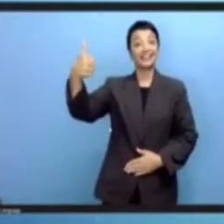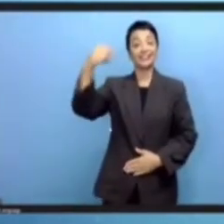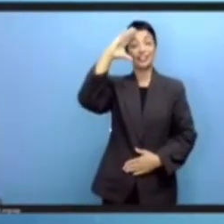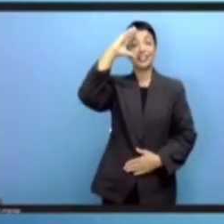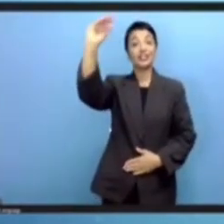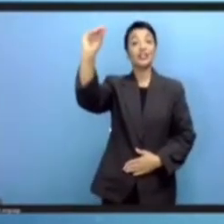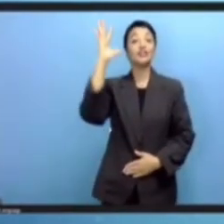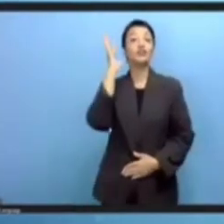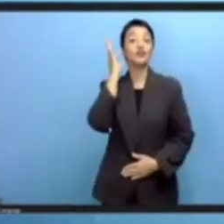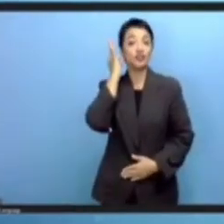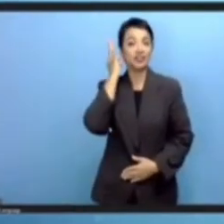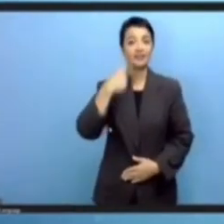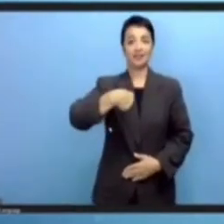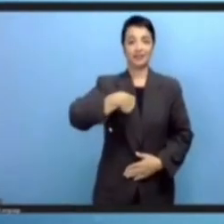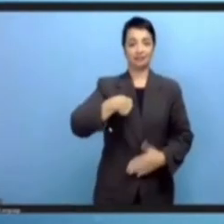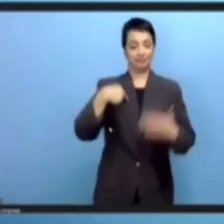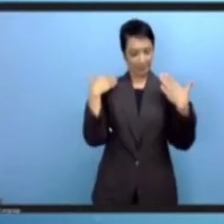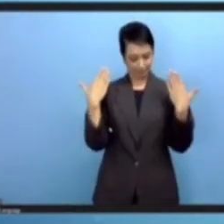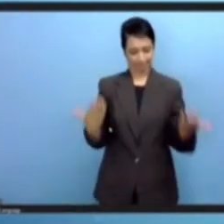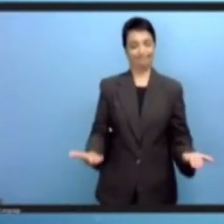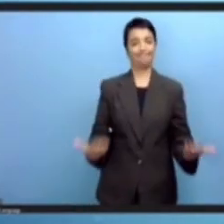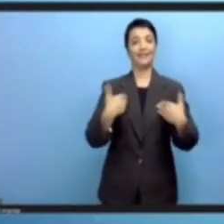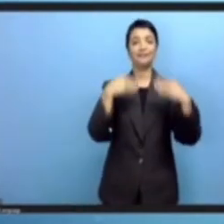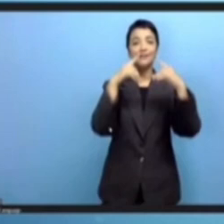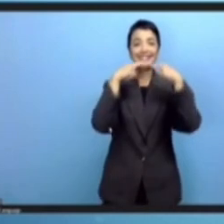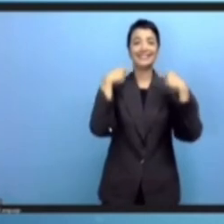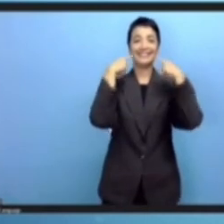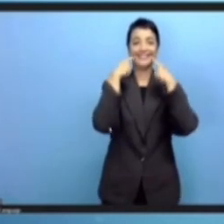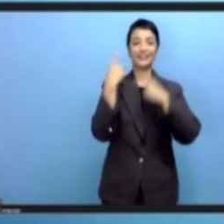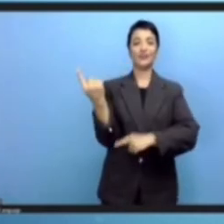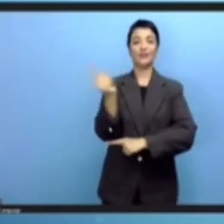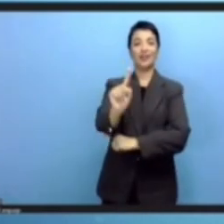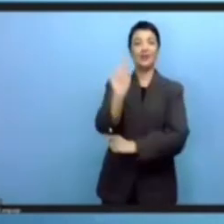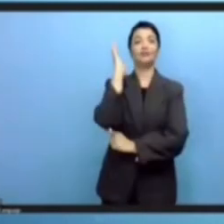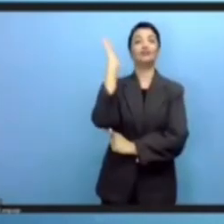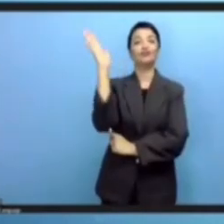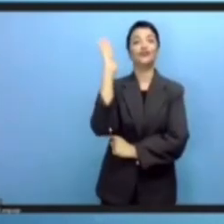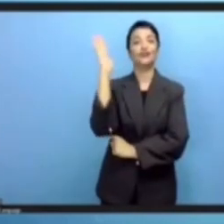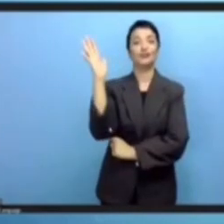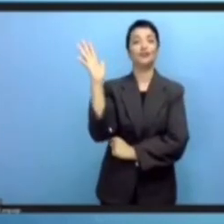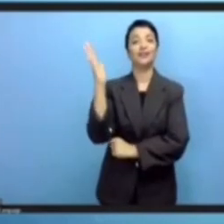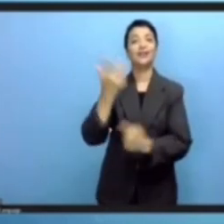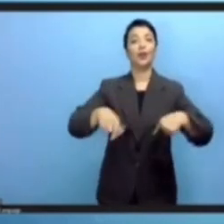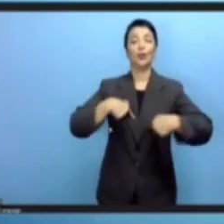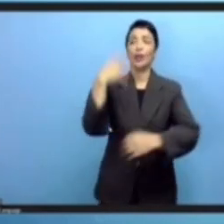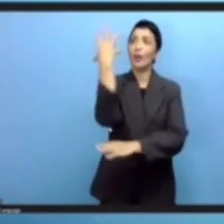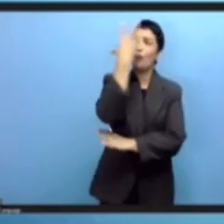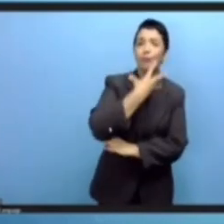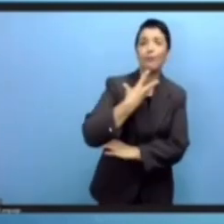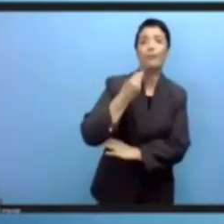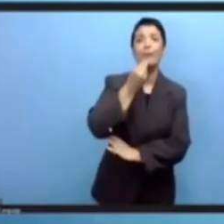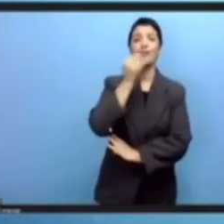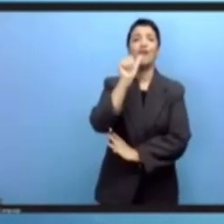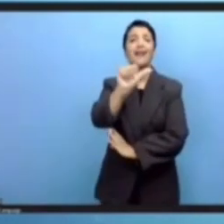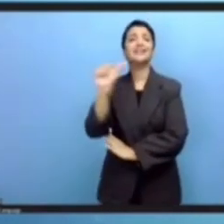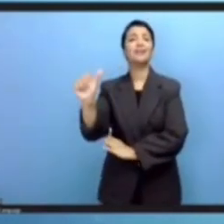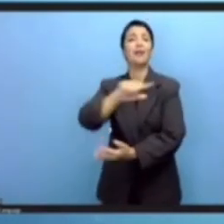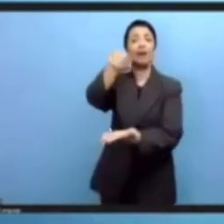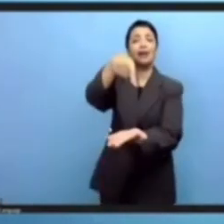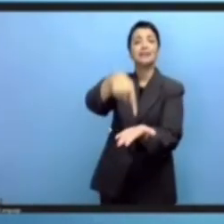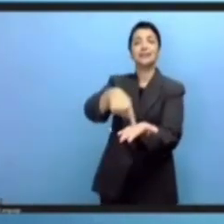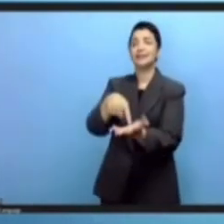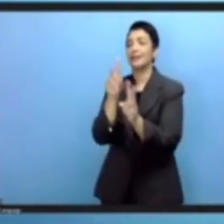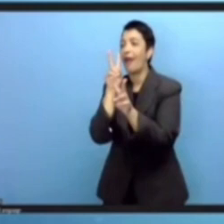messieurs, c'est un grand plaisir pour moi que d'être des vôtres ici à Addis Abeba, dans cette très belle